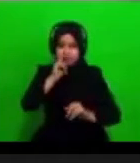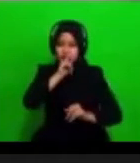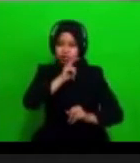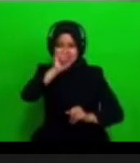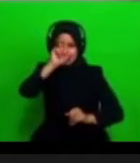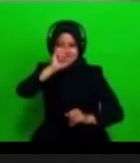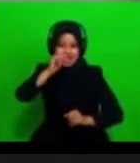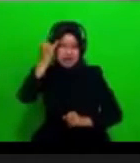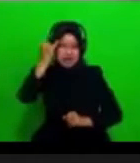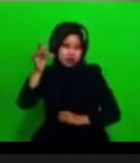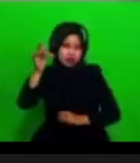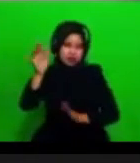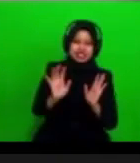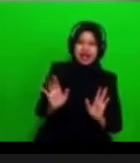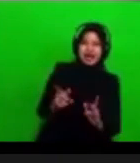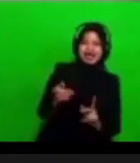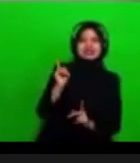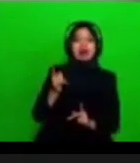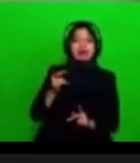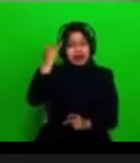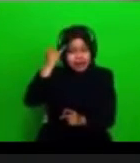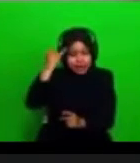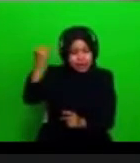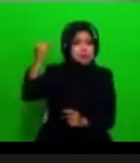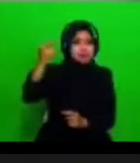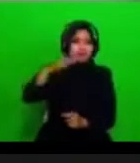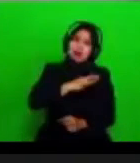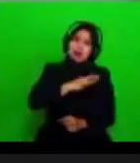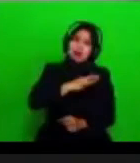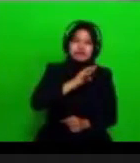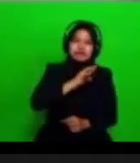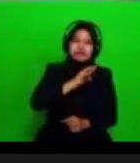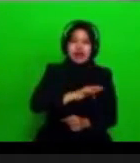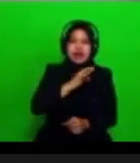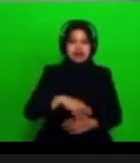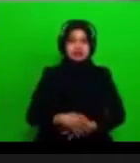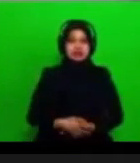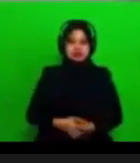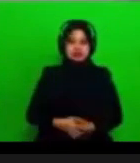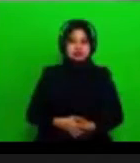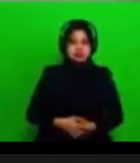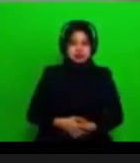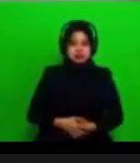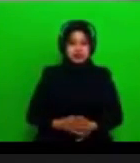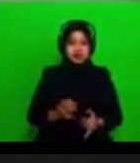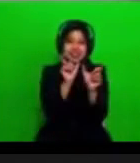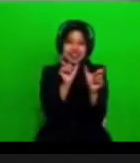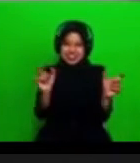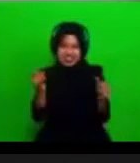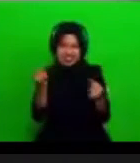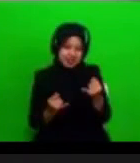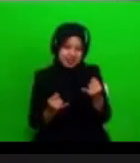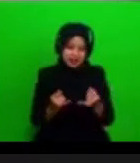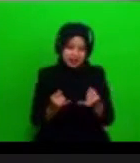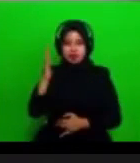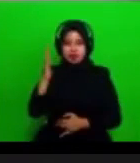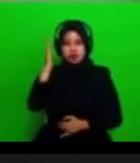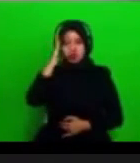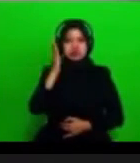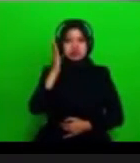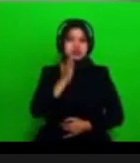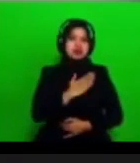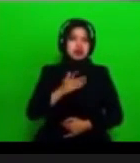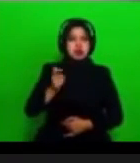bosan mencari ilmu, karena ilmu sangat bermanfaat. akhirul kata. Wabillahi taufiq wal